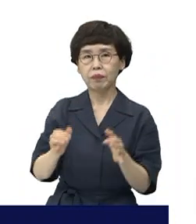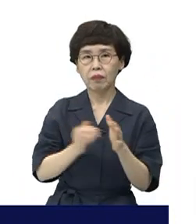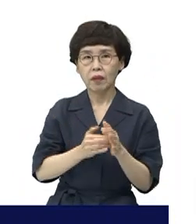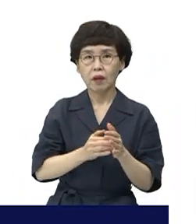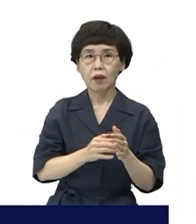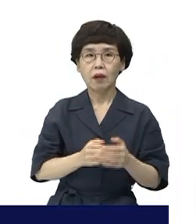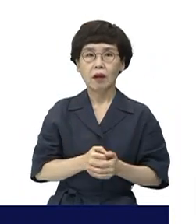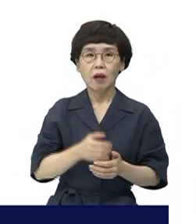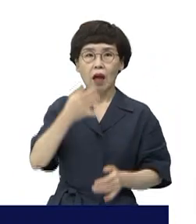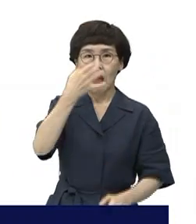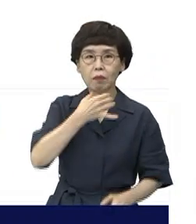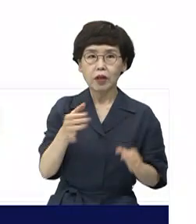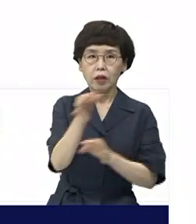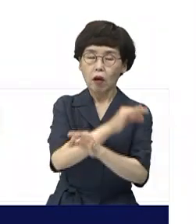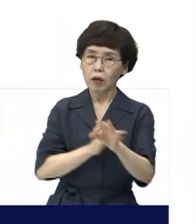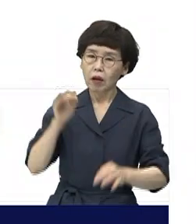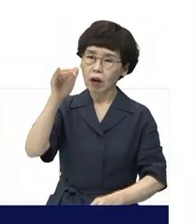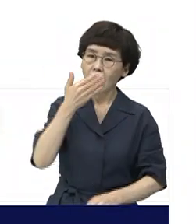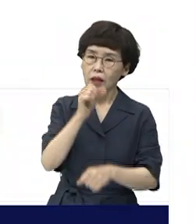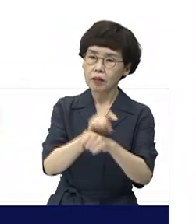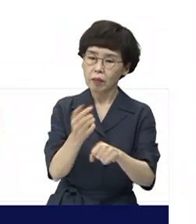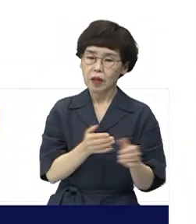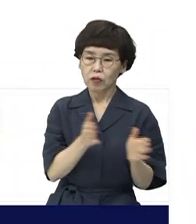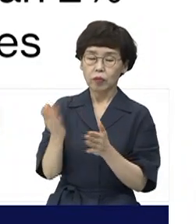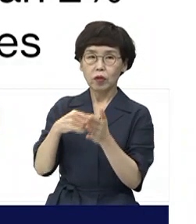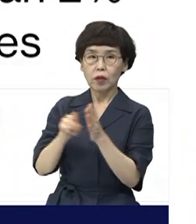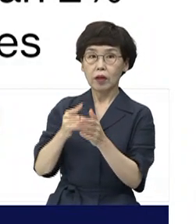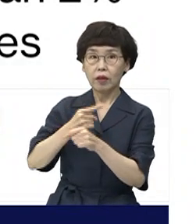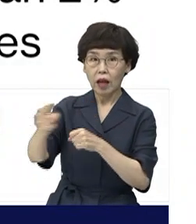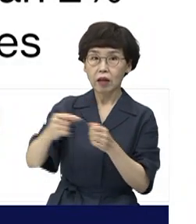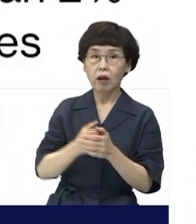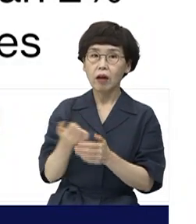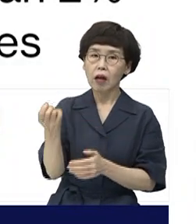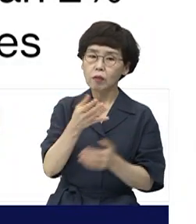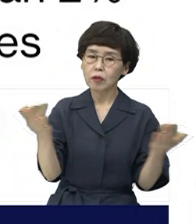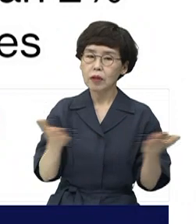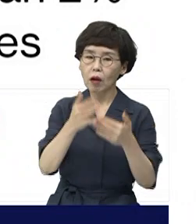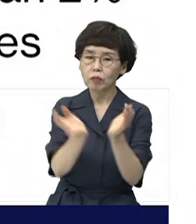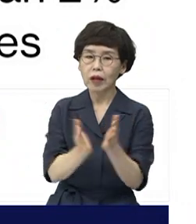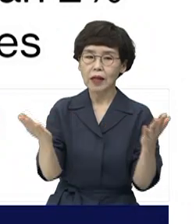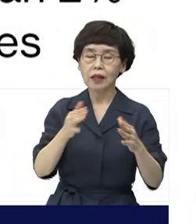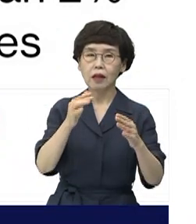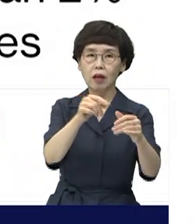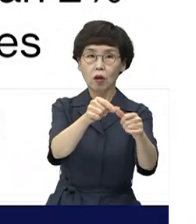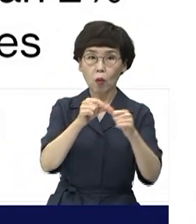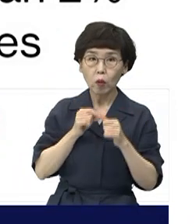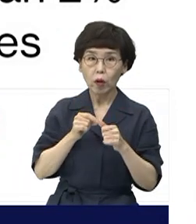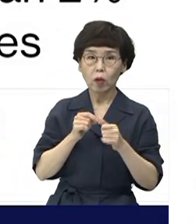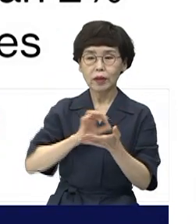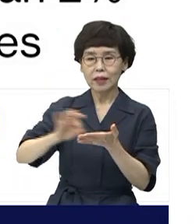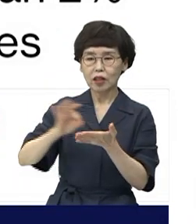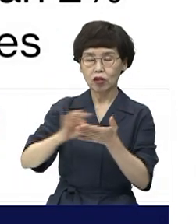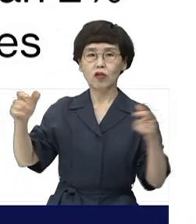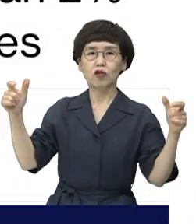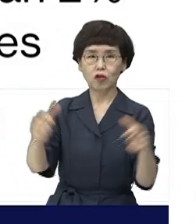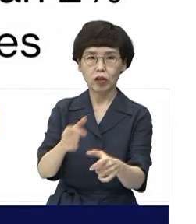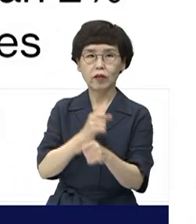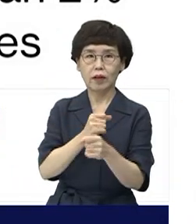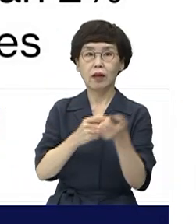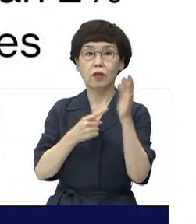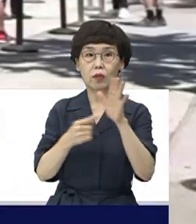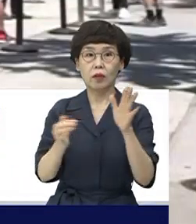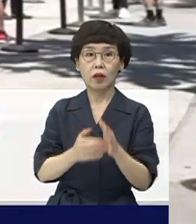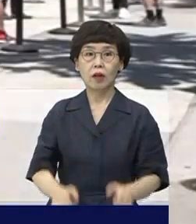블룸버그는 애플이 경기 침체 가능성에 대비하기 위해 내년 일부 사업부의 고용과 지출 증가 속도를 줄이기로 했다고